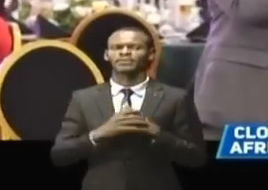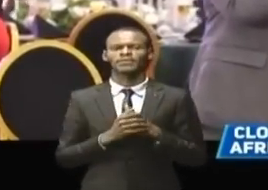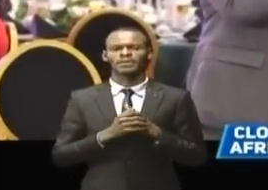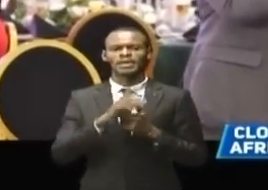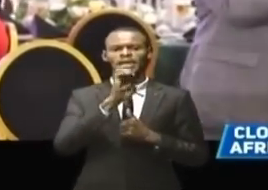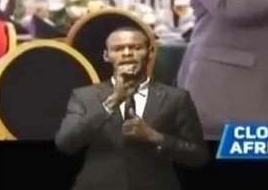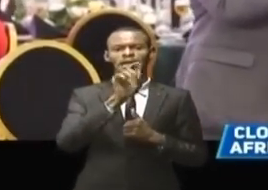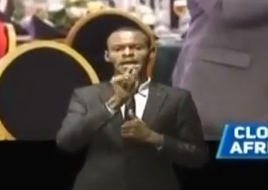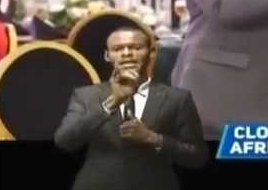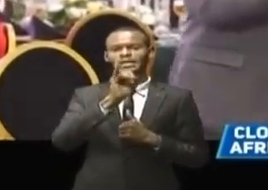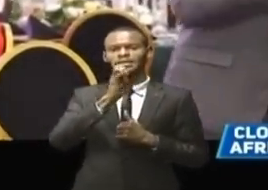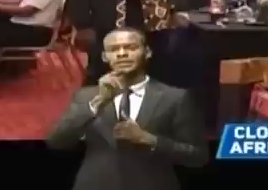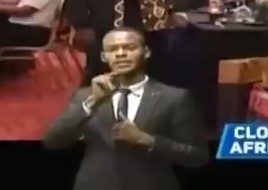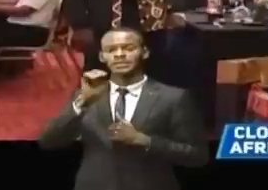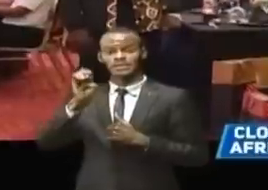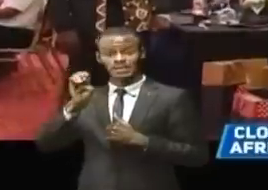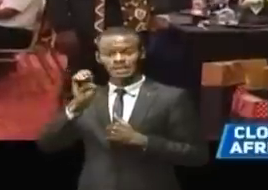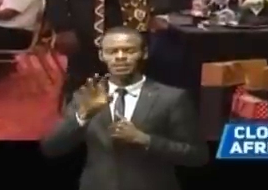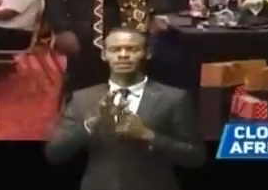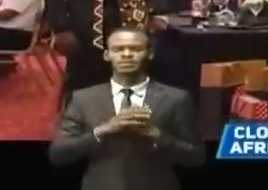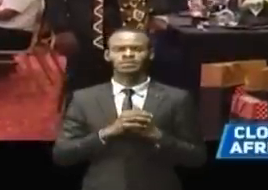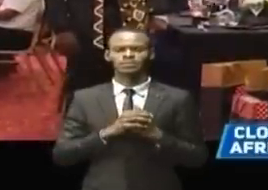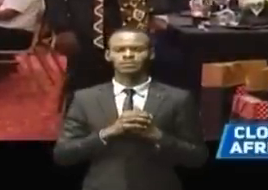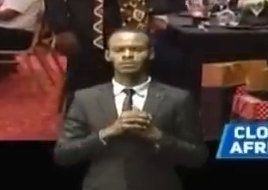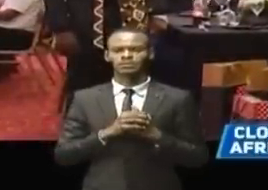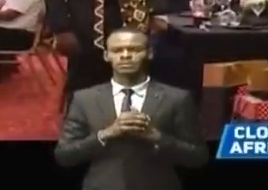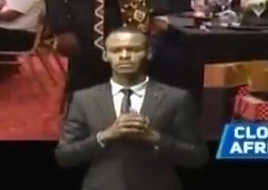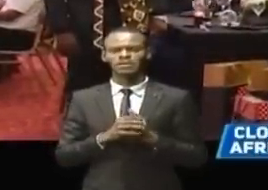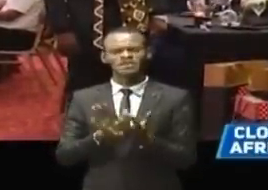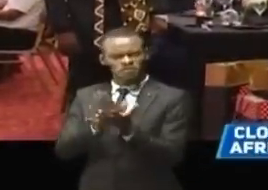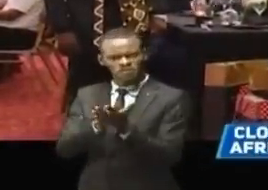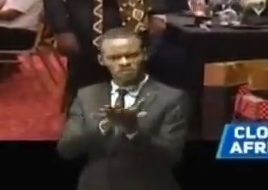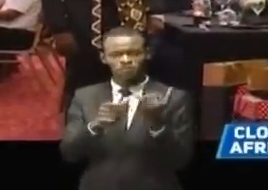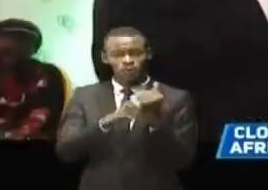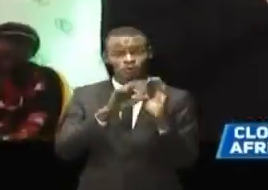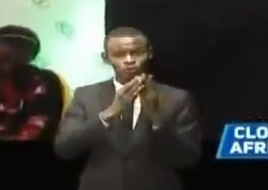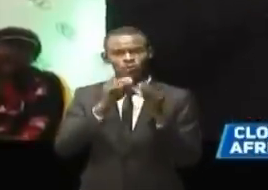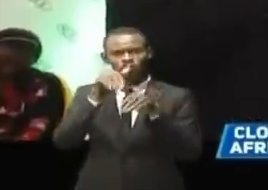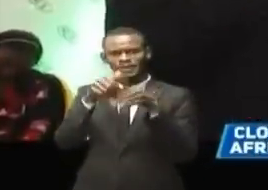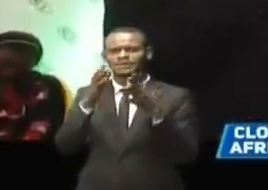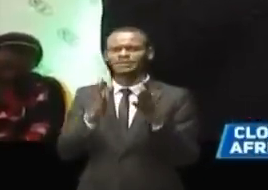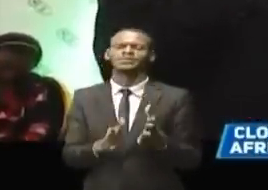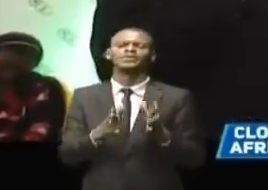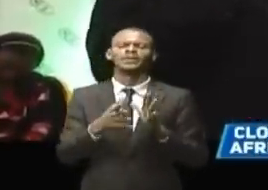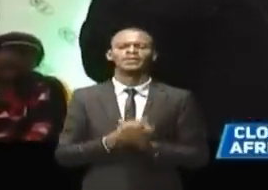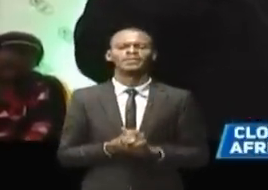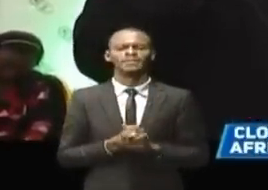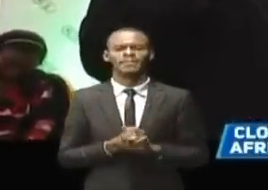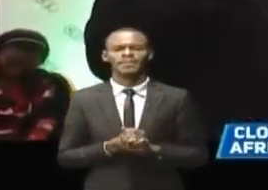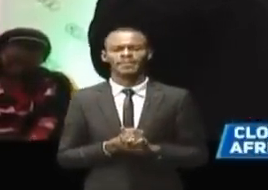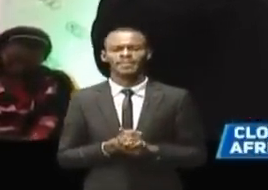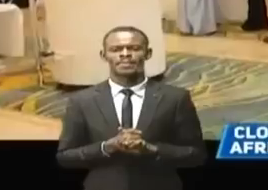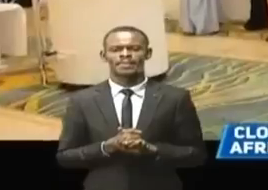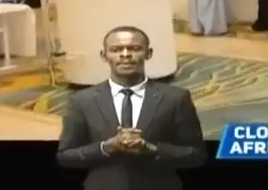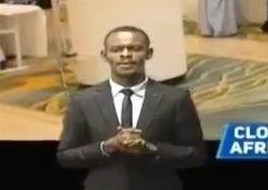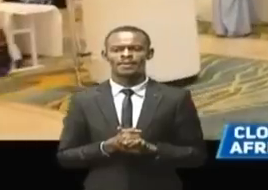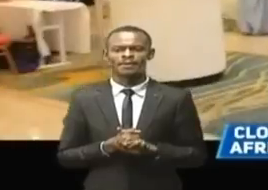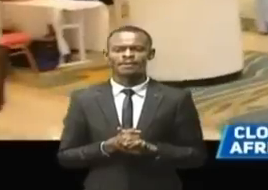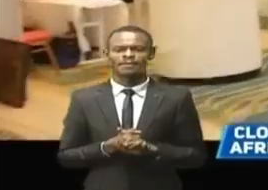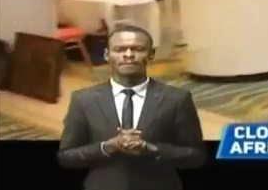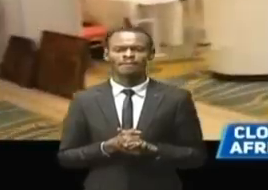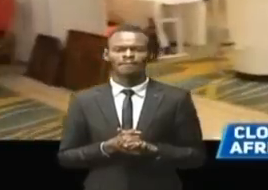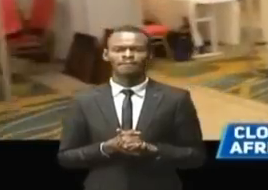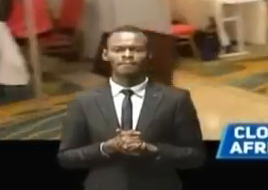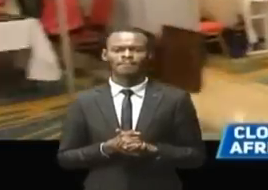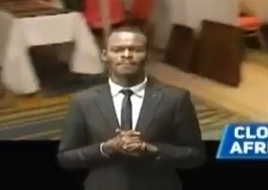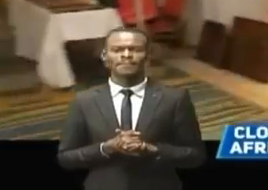ont été remis aux lauréats qui ont exposé des produits fabriqués en République démocratique du Congo, des